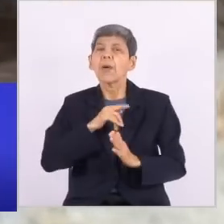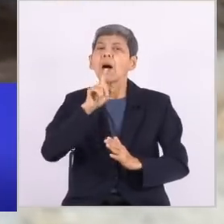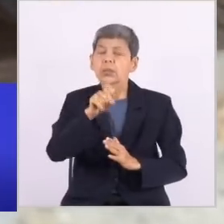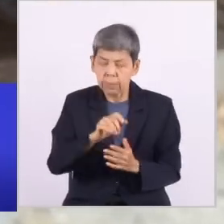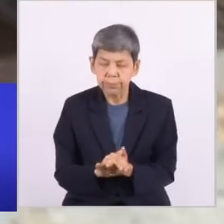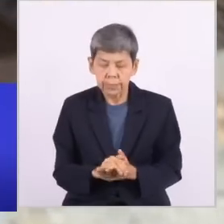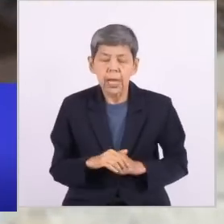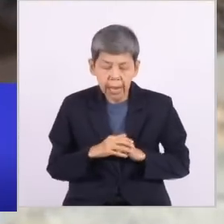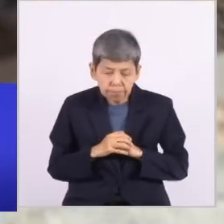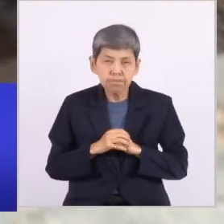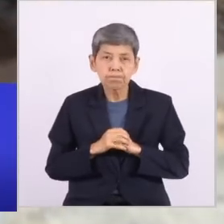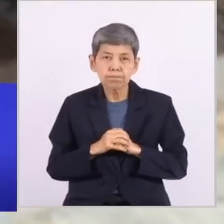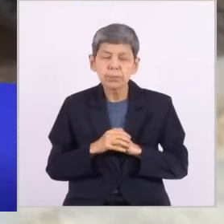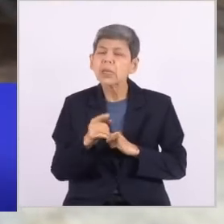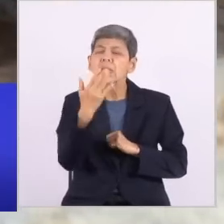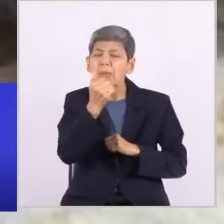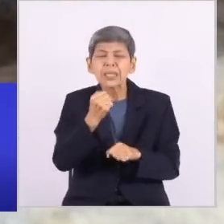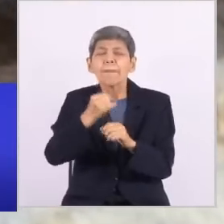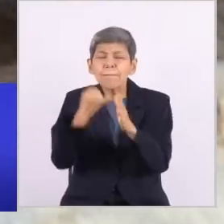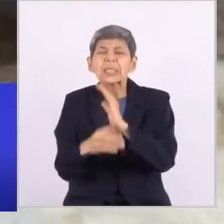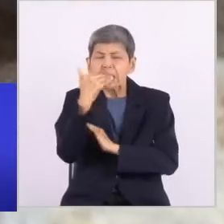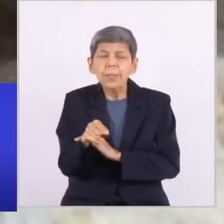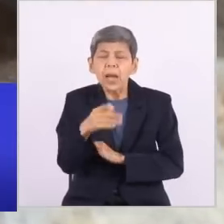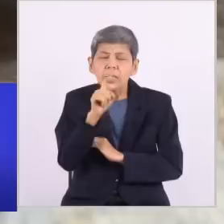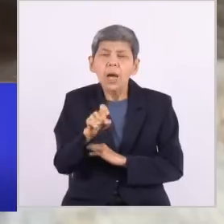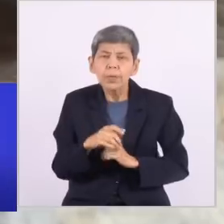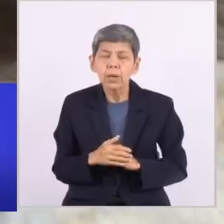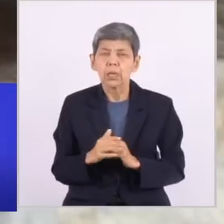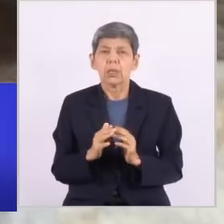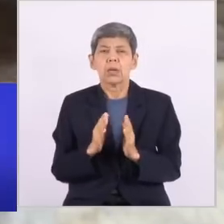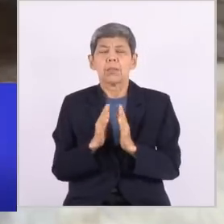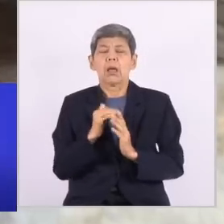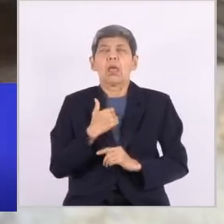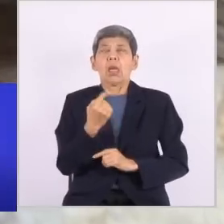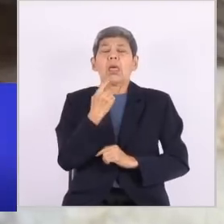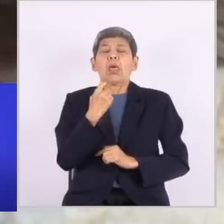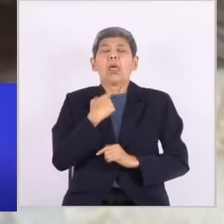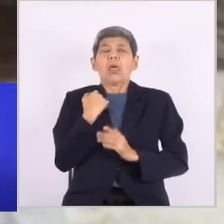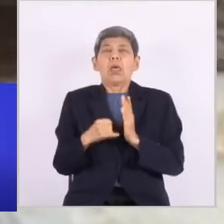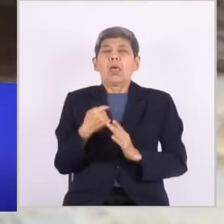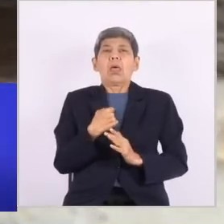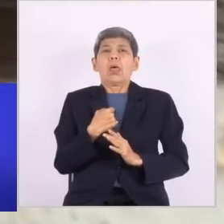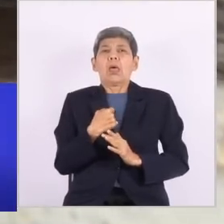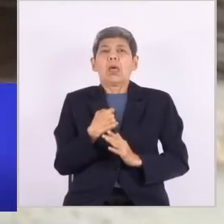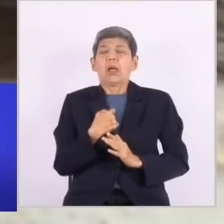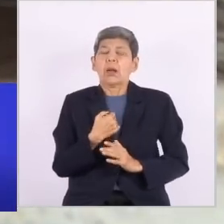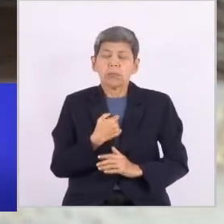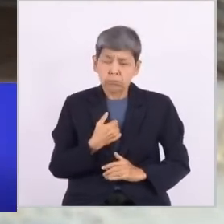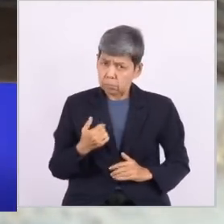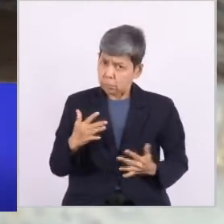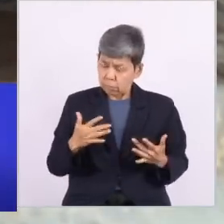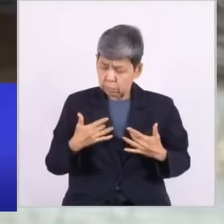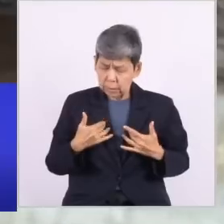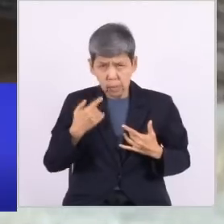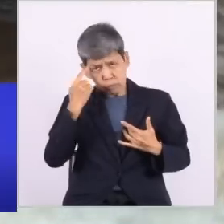ครับแล้วทำไมถึงทำผิดวินัยพระอาจารย์โชคเจอคำถามที่2ก็ไม่ได้ยอมรับว่าเป็นเรื่องอะ